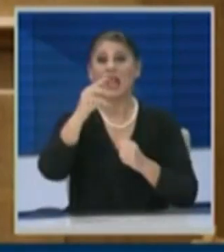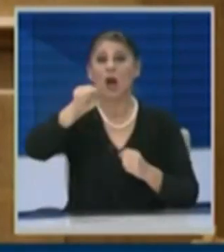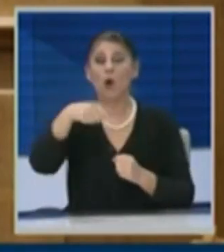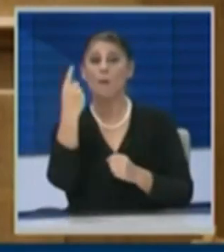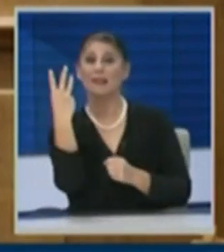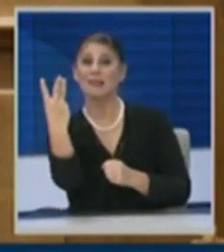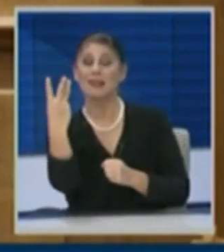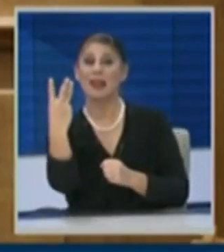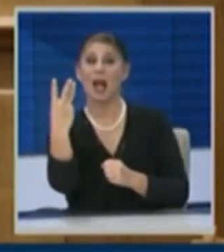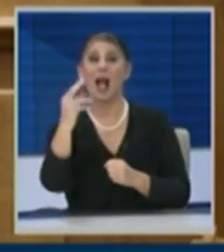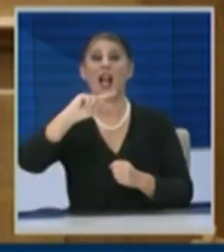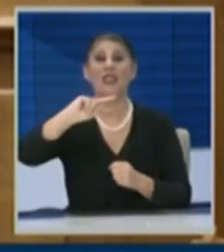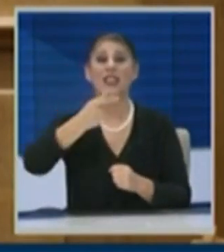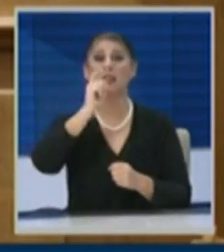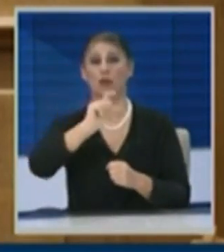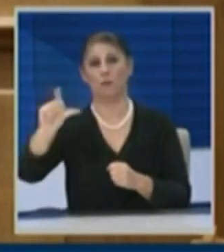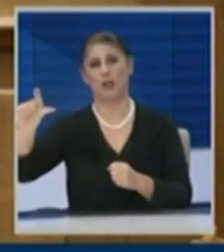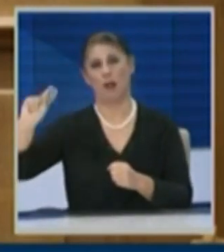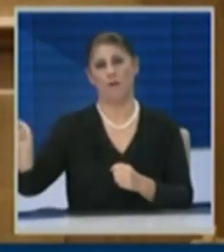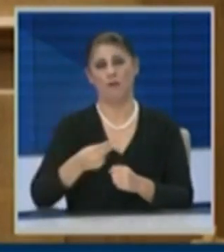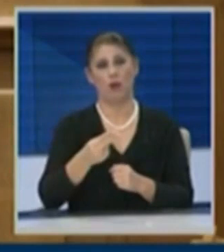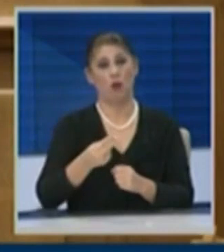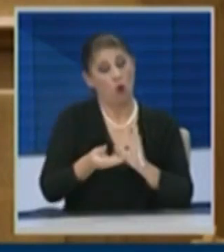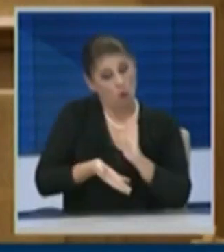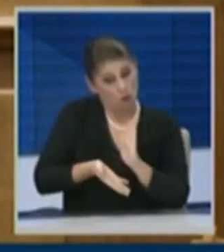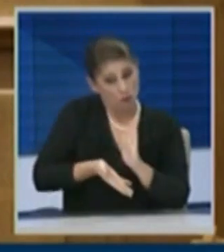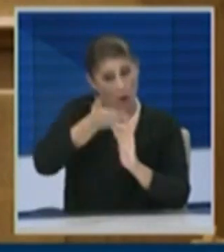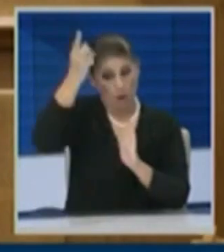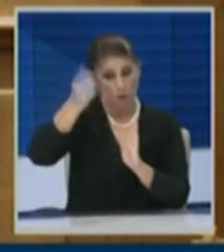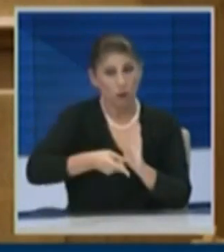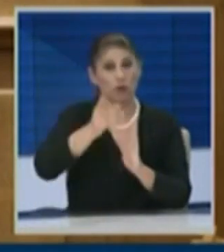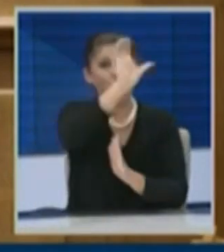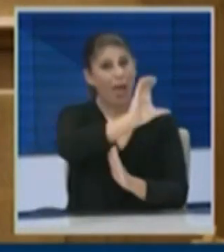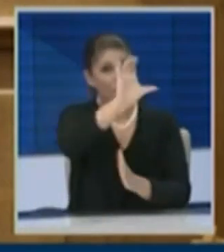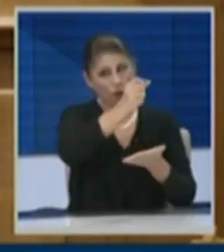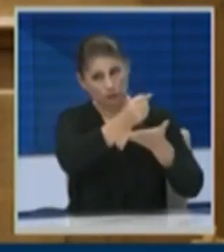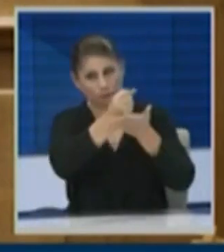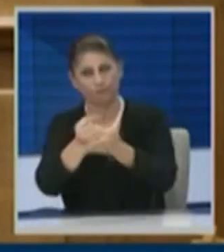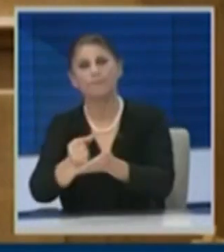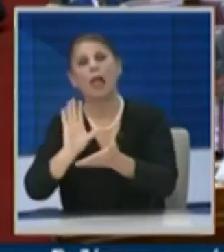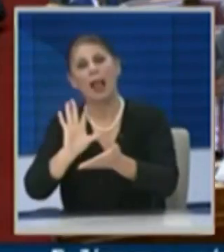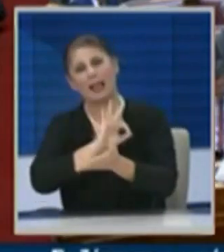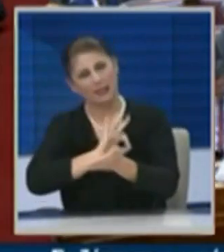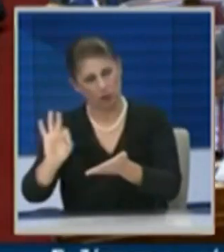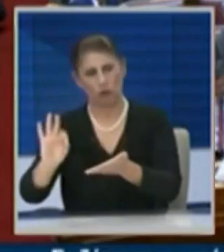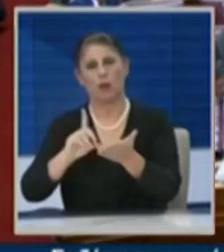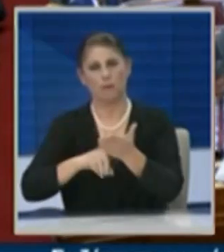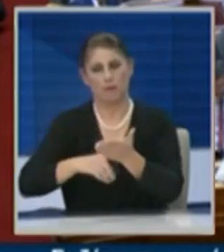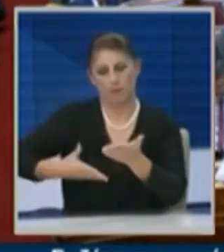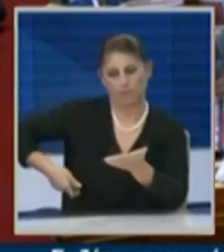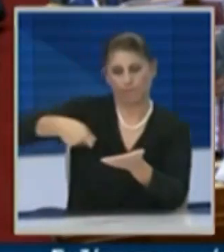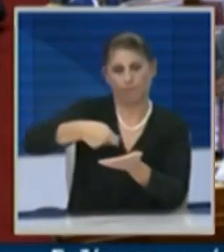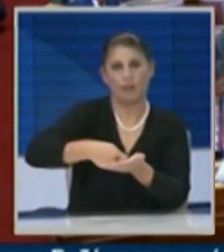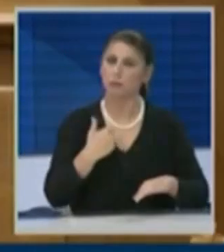είναι ευρωπαϊκοί πόροι. Αλλά προφανώς θα χρειαστεί να συνδράμει και ο κρατικός προϋπολογισμός. Είμαι έτοιμος